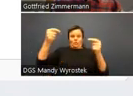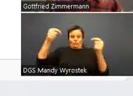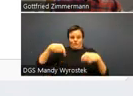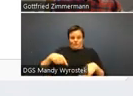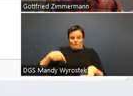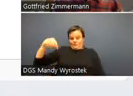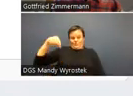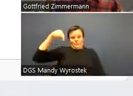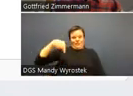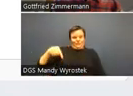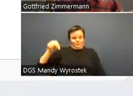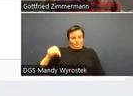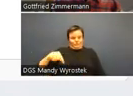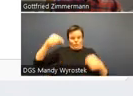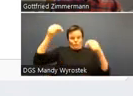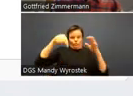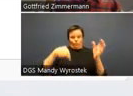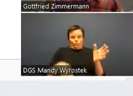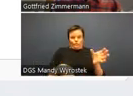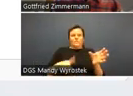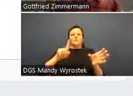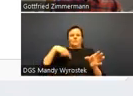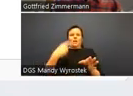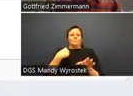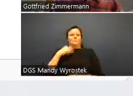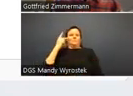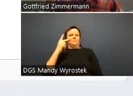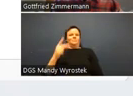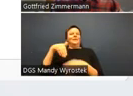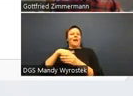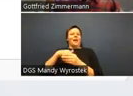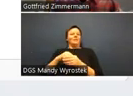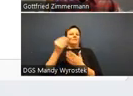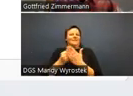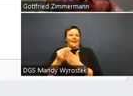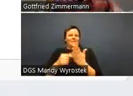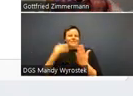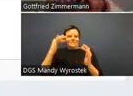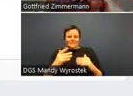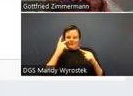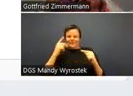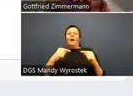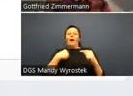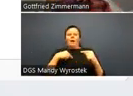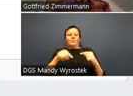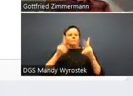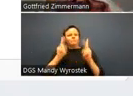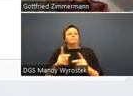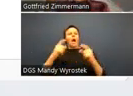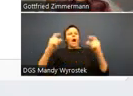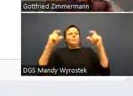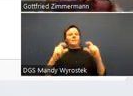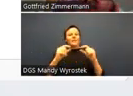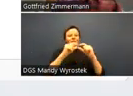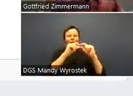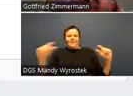nach unten, nach unten Taste. Überschrift 1 Einleitung. Jetzt wurde gesagt, Überschrift 1, Einleitung. Das heißt, ich